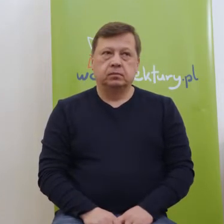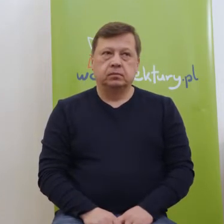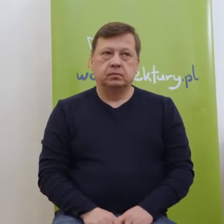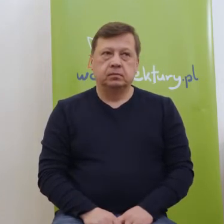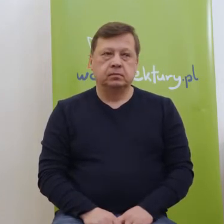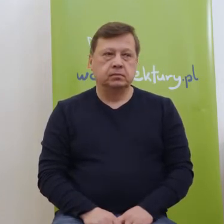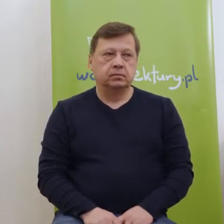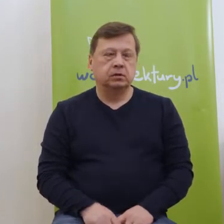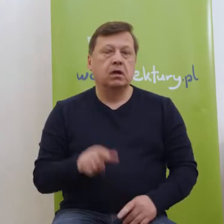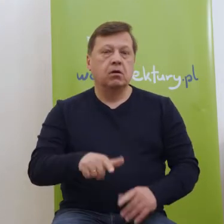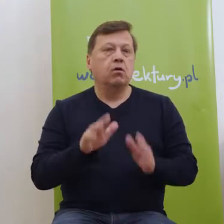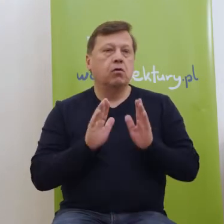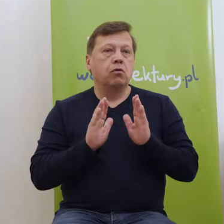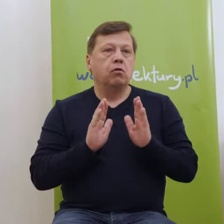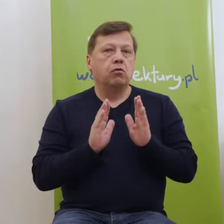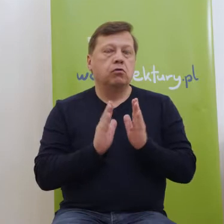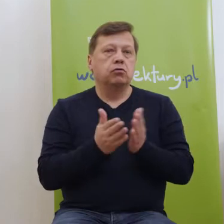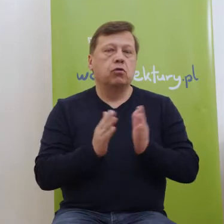Bo w ogóle to jest książka o złu.